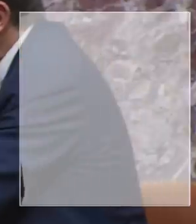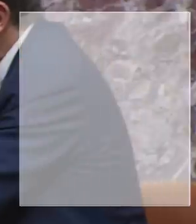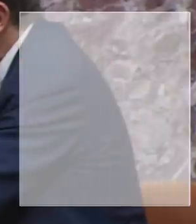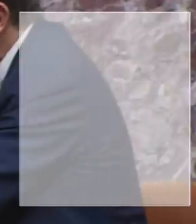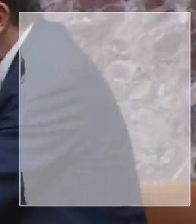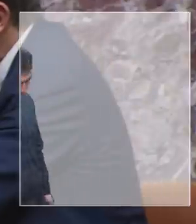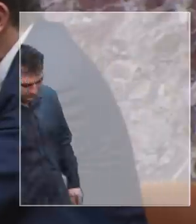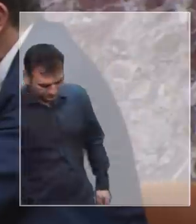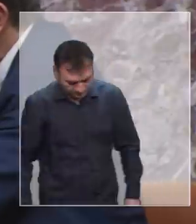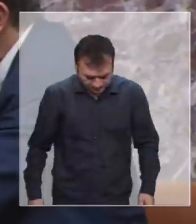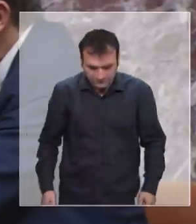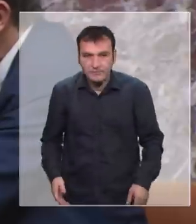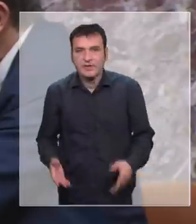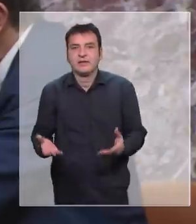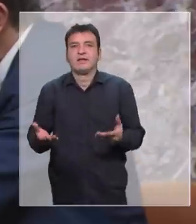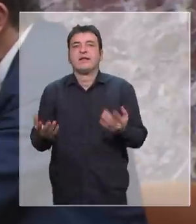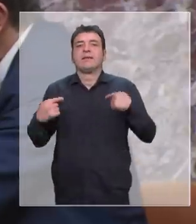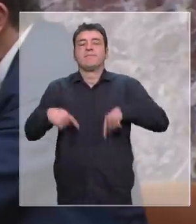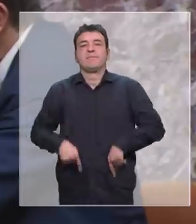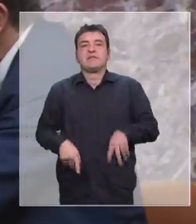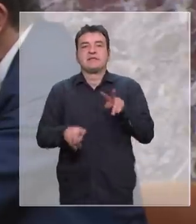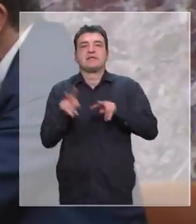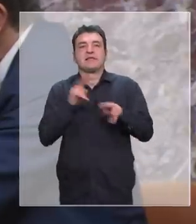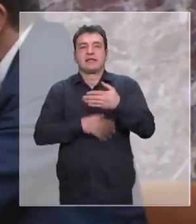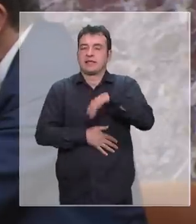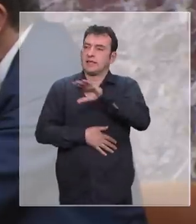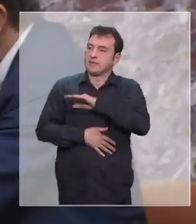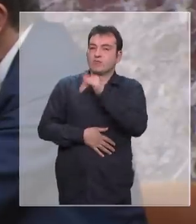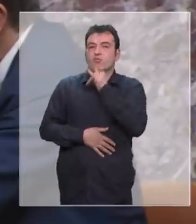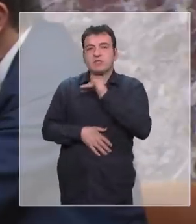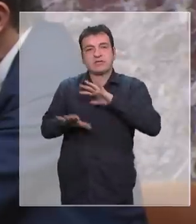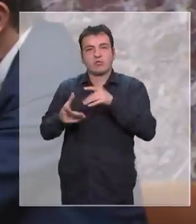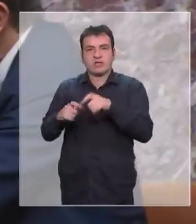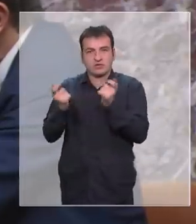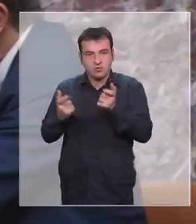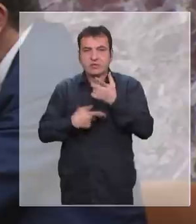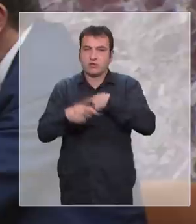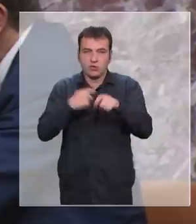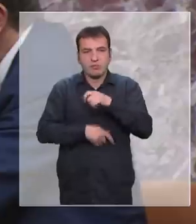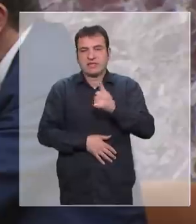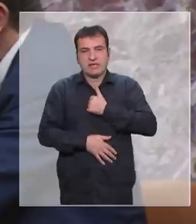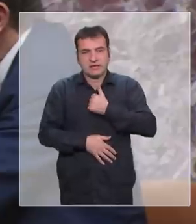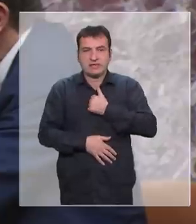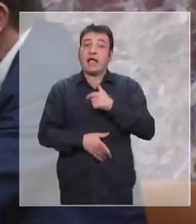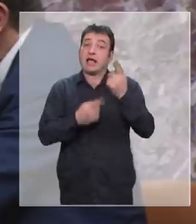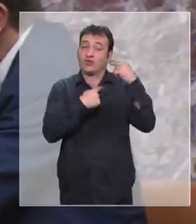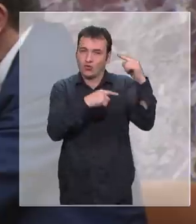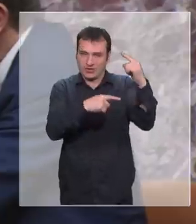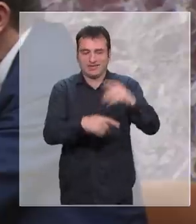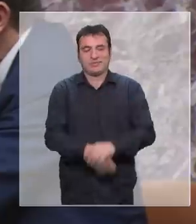est à Madame Olivia Grégoire, ministre déléguée chargée des petites et moyennes entreprises, du commerce, de l'artisanat et du